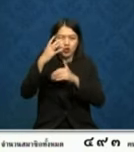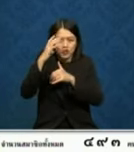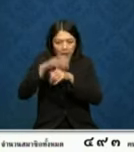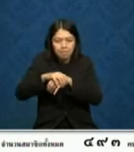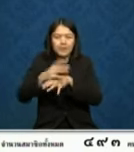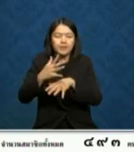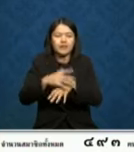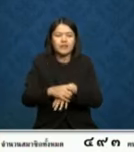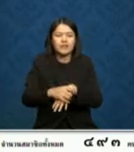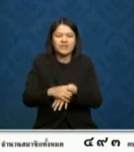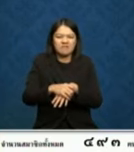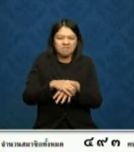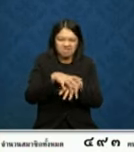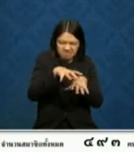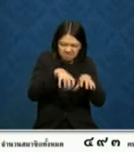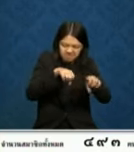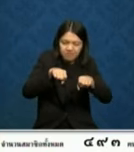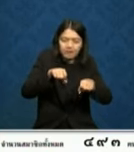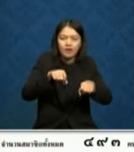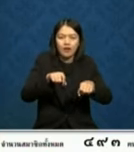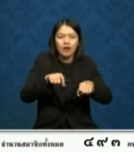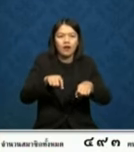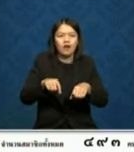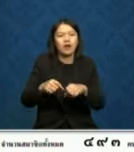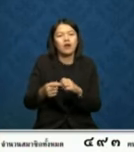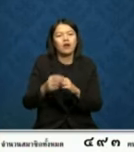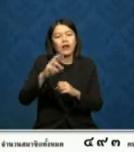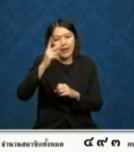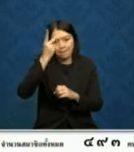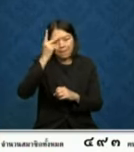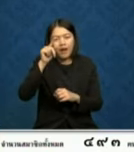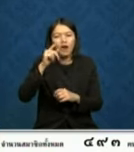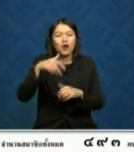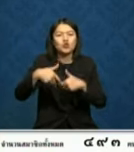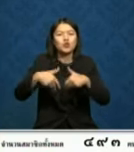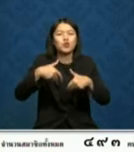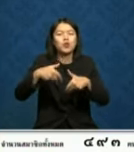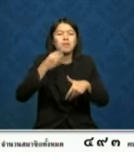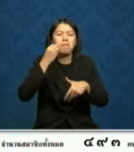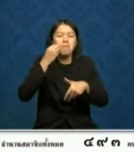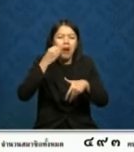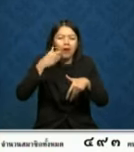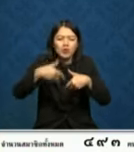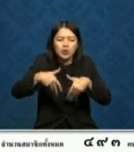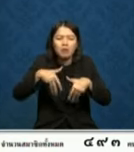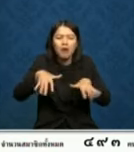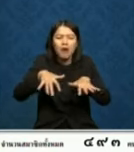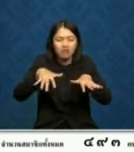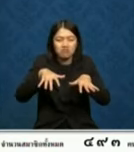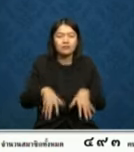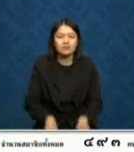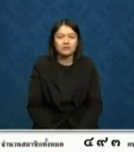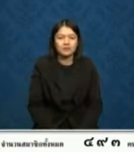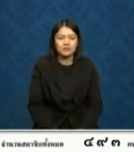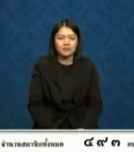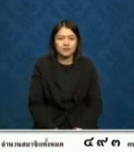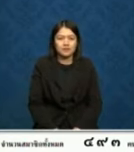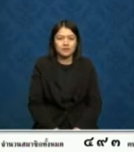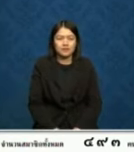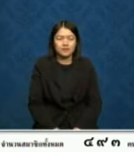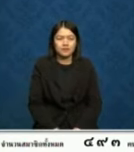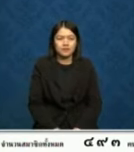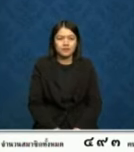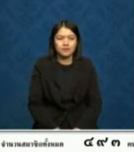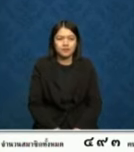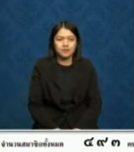ไล่บี้ไล่จัดการมักจะไปตกอยู่กับชาวบ้านชาวเมืองที่เป็นคนธรรมดานะครับอย่างกรณี